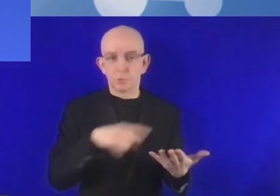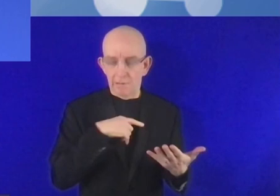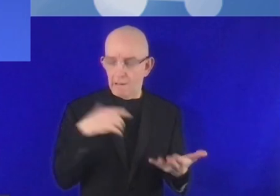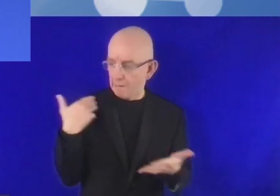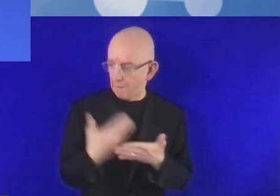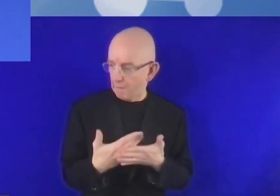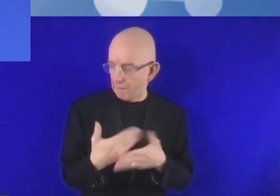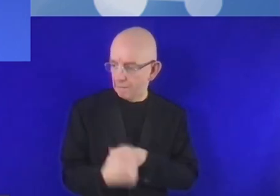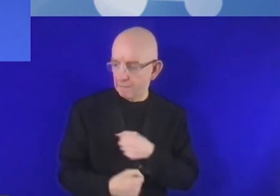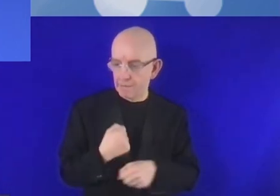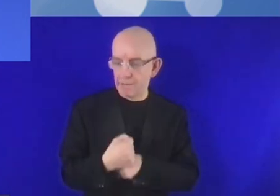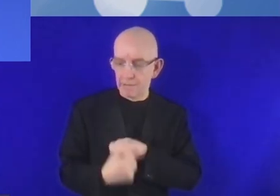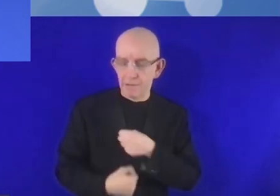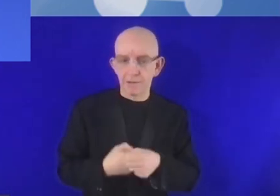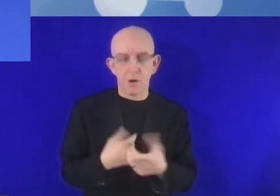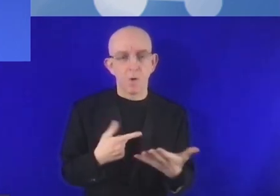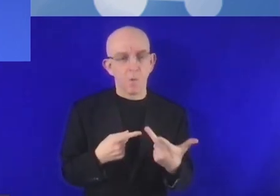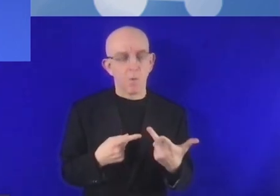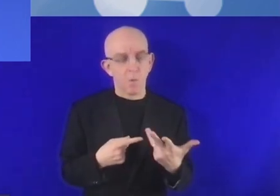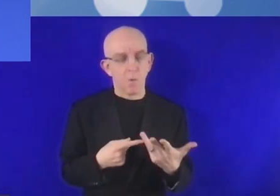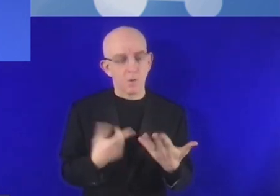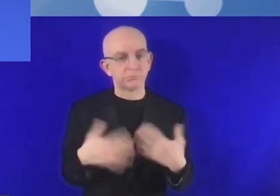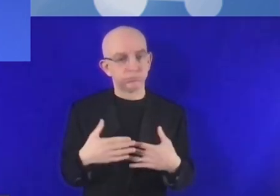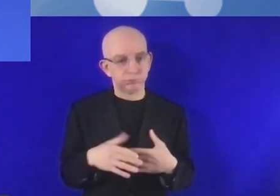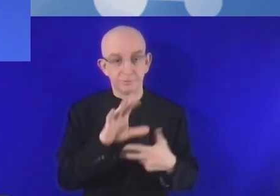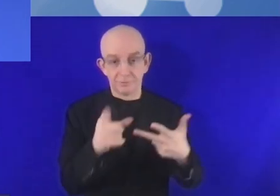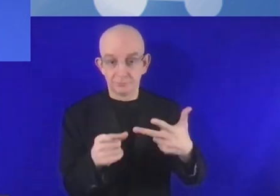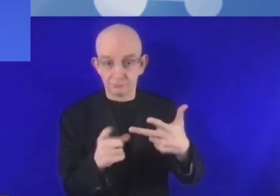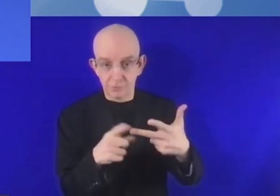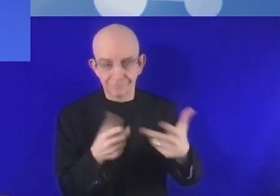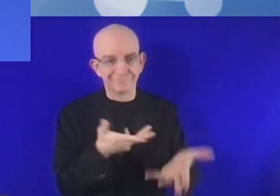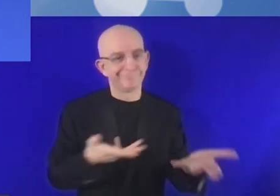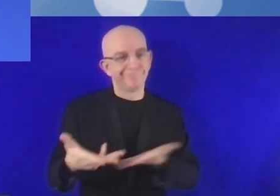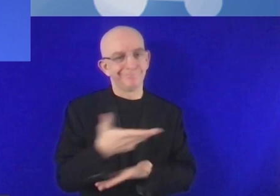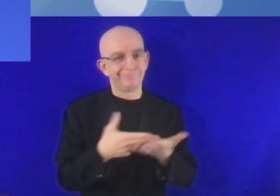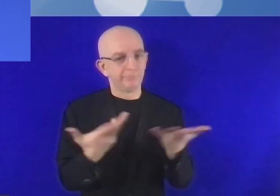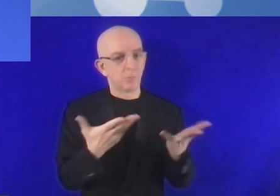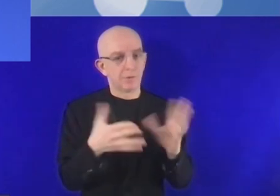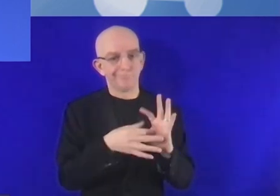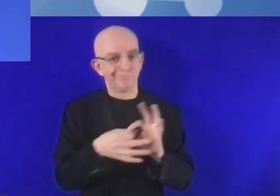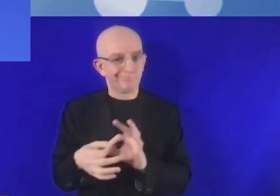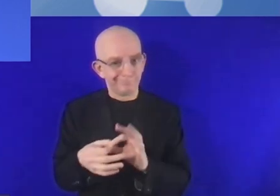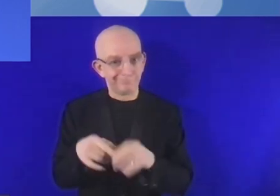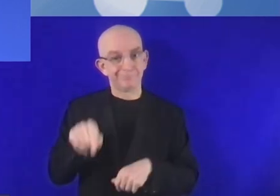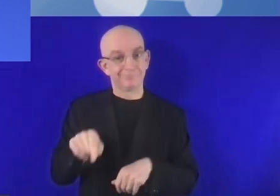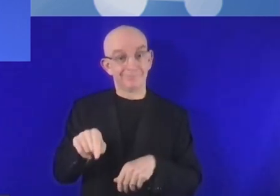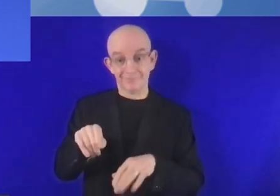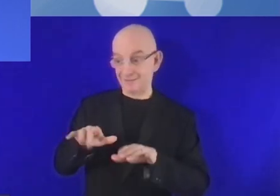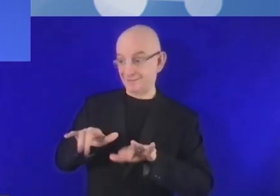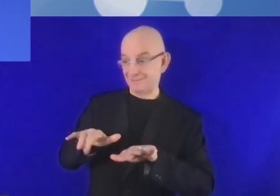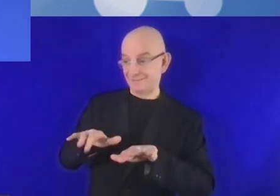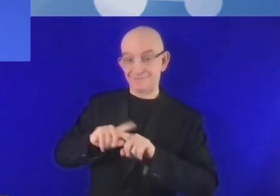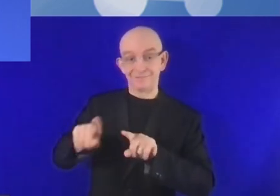narażeni na wiele też niebezpiecznych sytuacji, o których wszyscy tutaj mówili nasi przedmówcy. Jest to obszar bardzo ważny